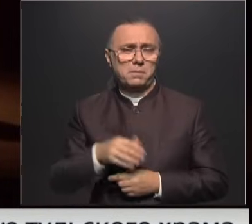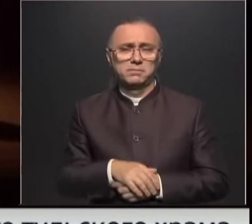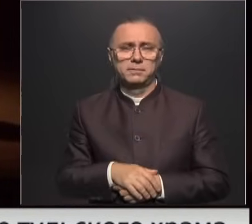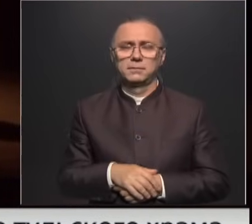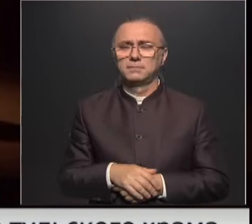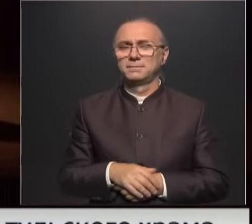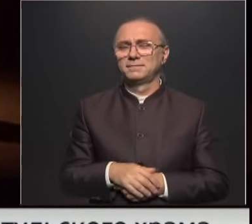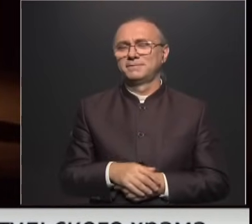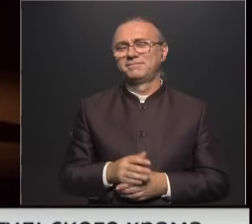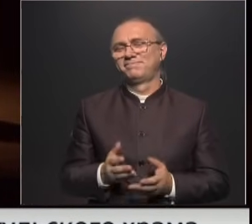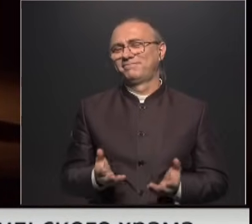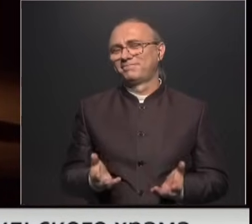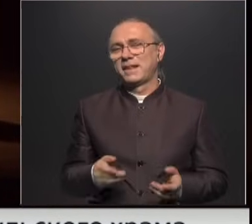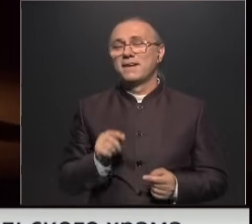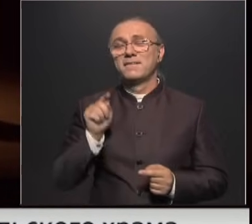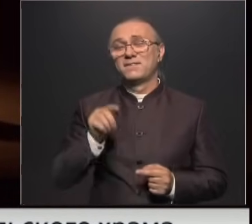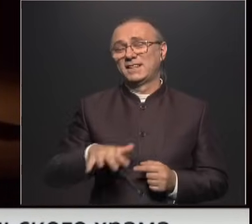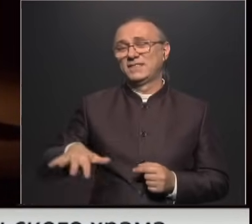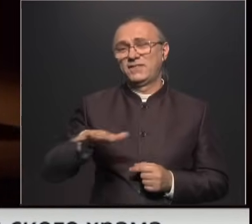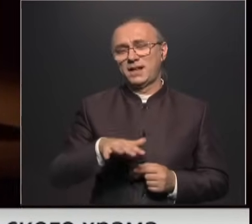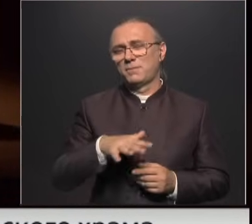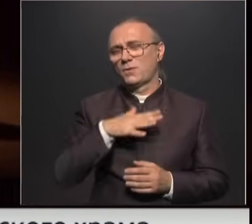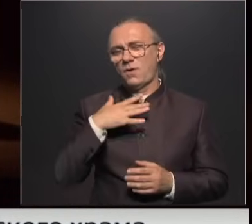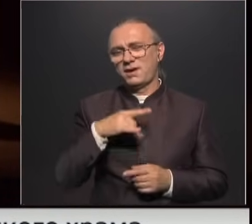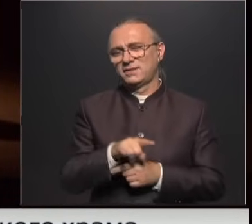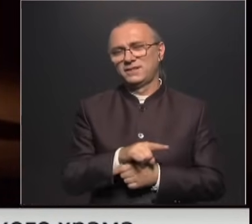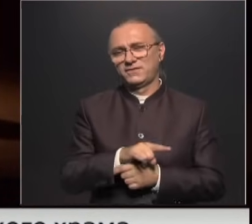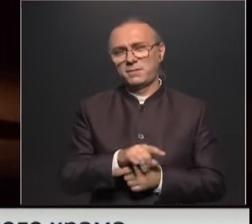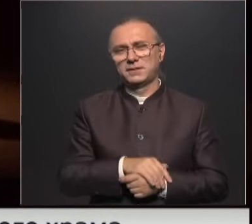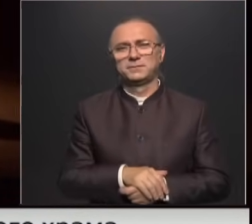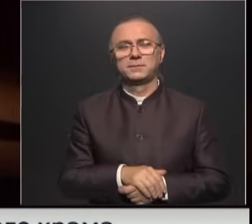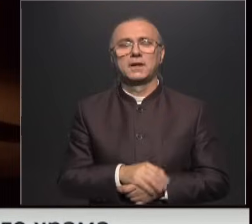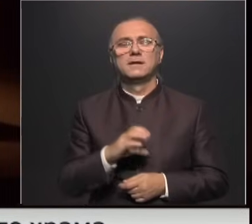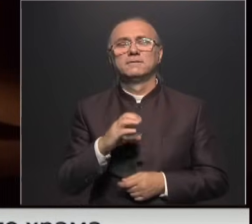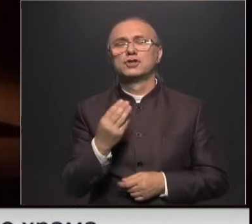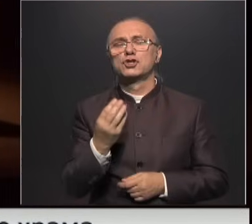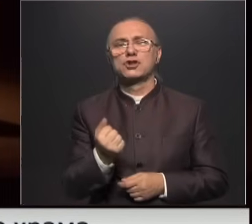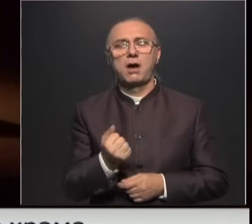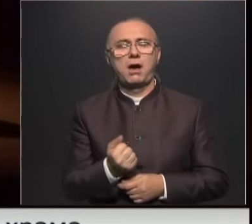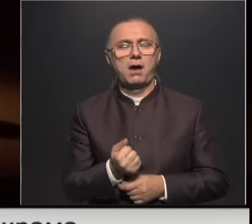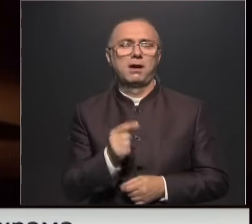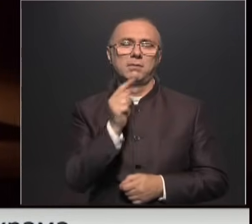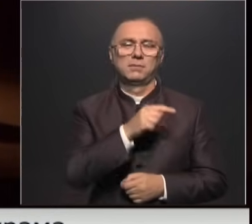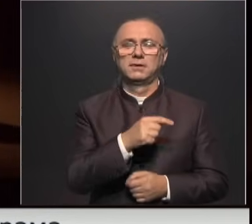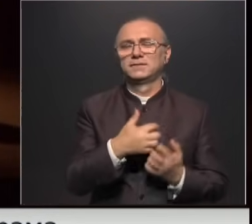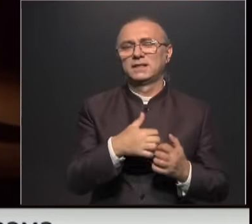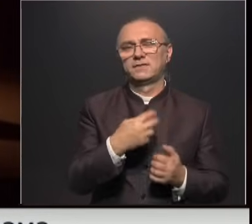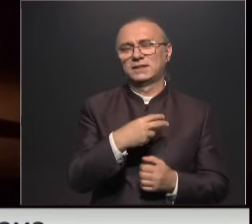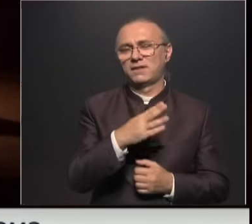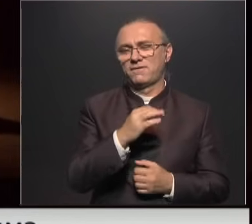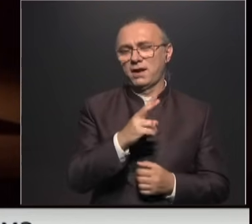этой сфере много дезинформации. В США все началось с середины 20 века, потом перешло и к нам, а на